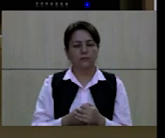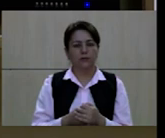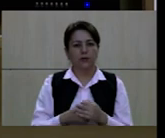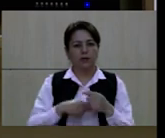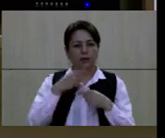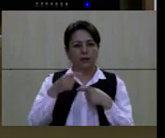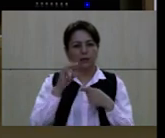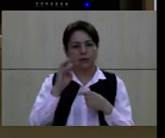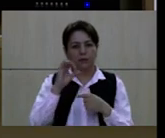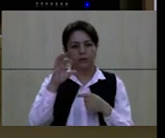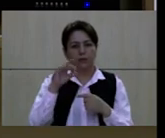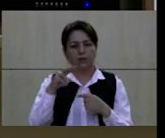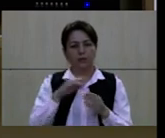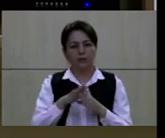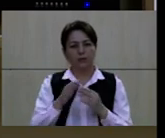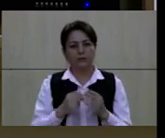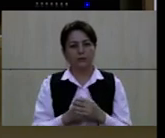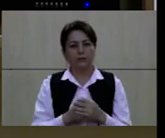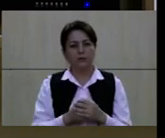Keyingi misolga o'tamiz.